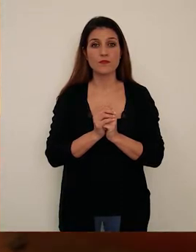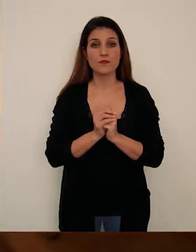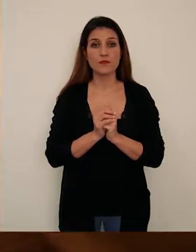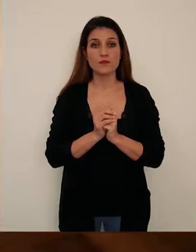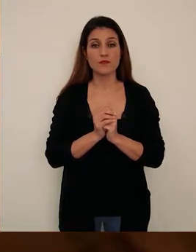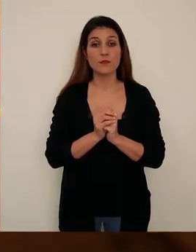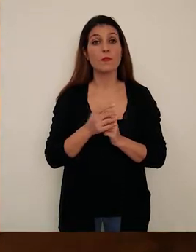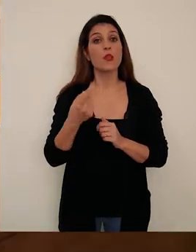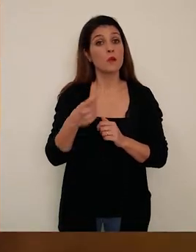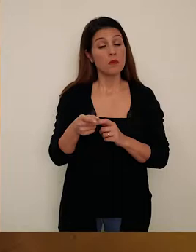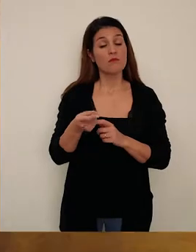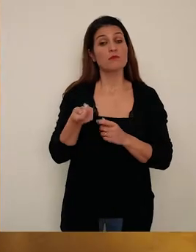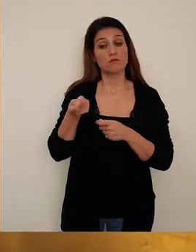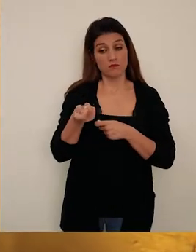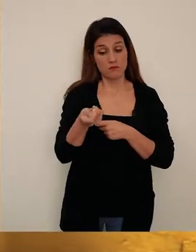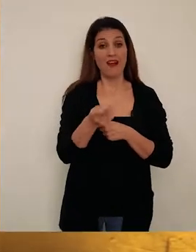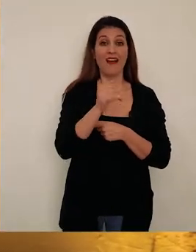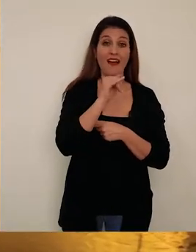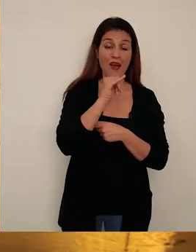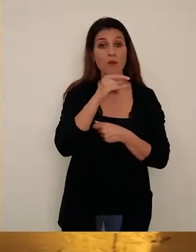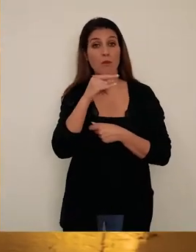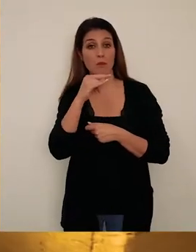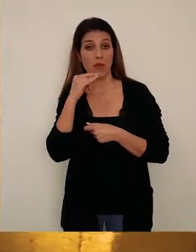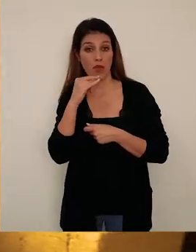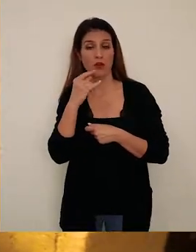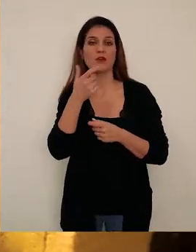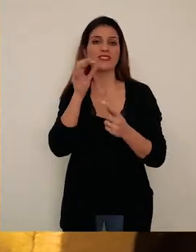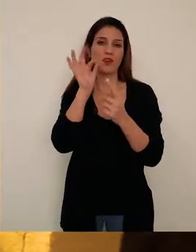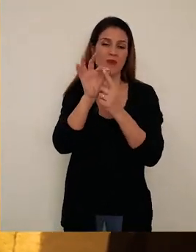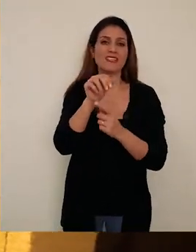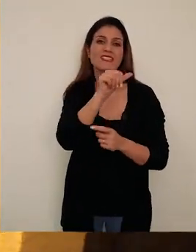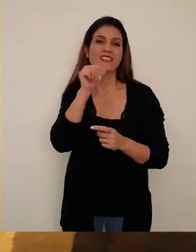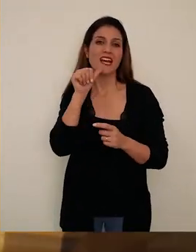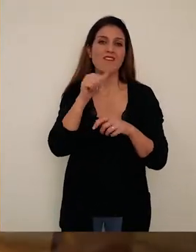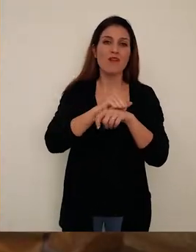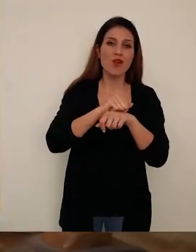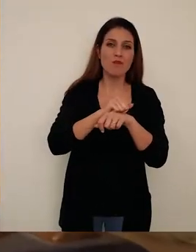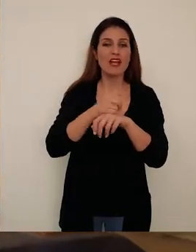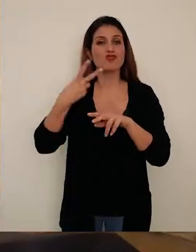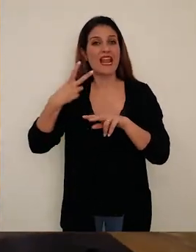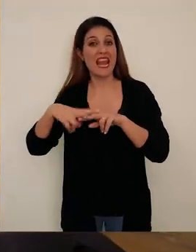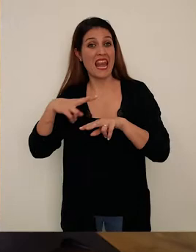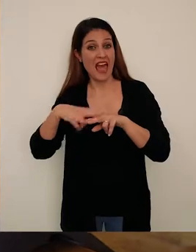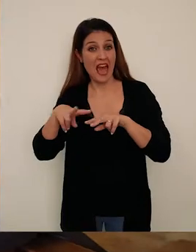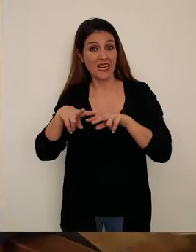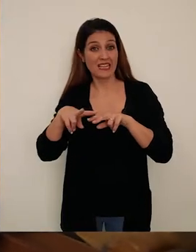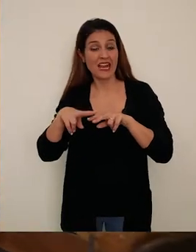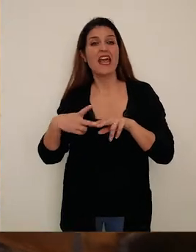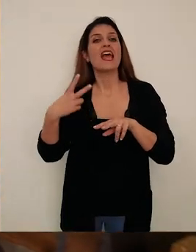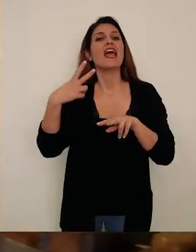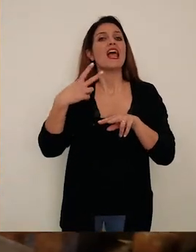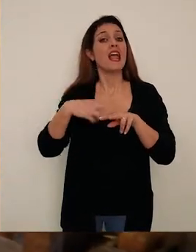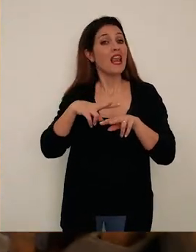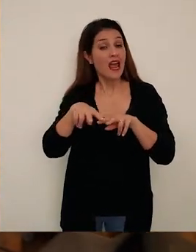Qui si allevavano pecore e capre per la produzione di latte e formaggi e per la lana, dalla quale venivano prodotte stoffe necessarie